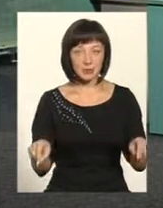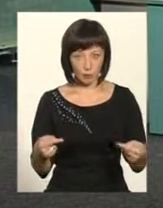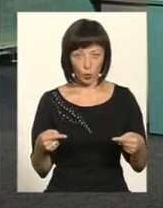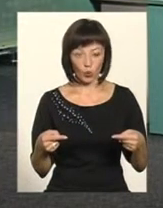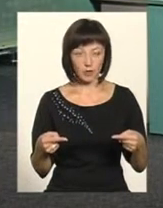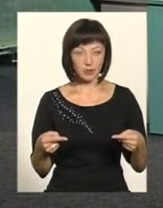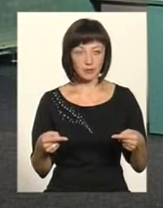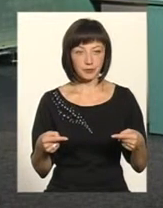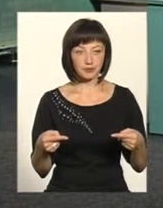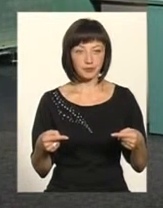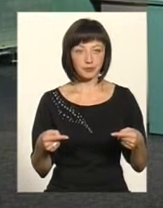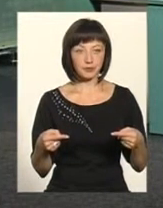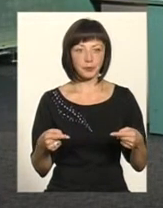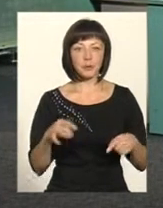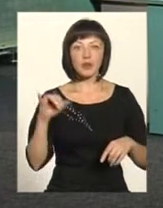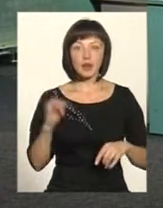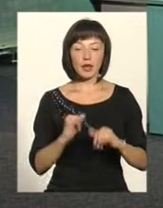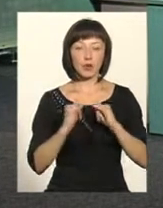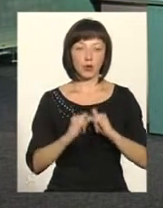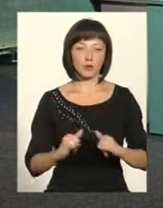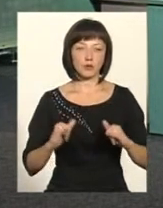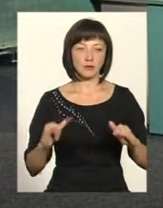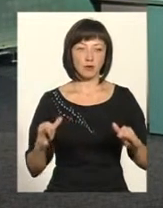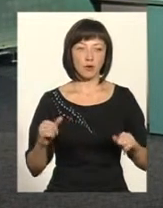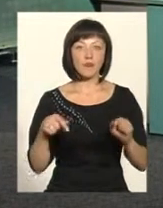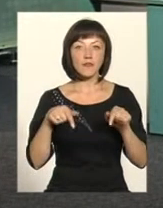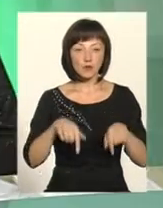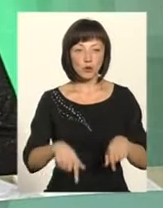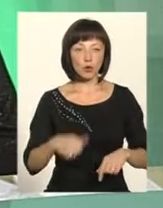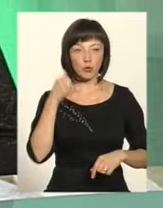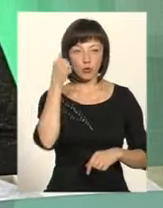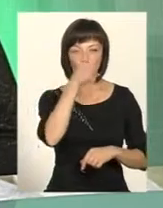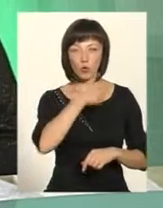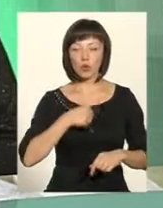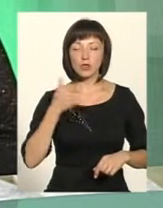Створення і розвитку. Створення і розвитку. От в цьому році в нас вже є,